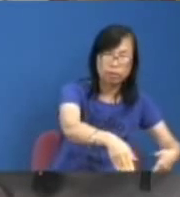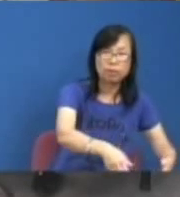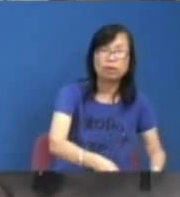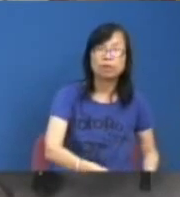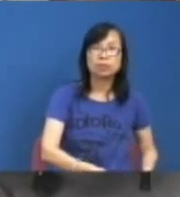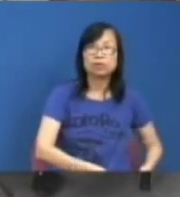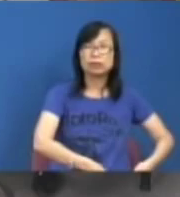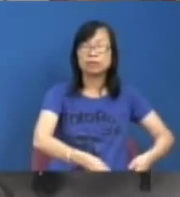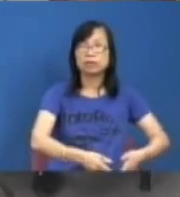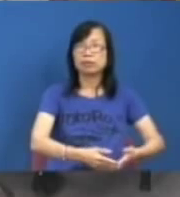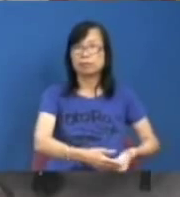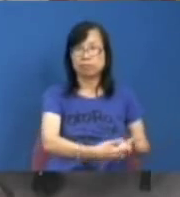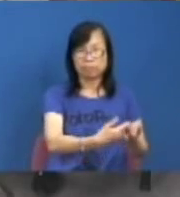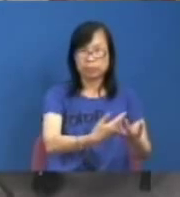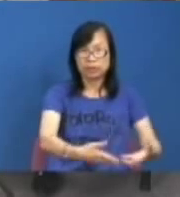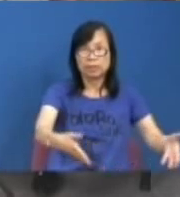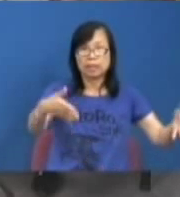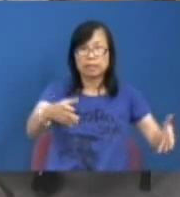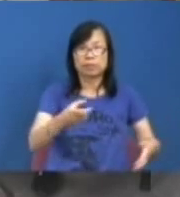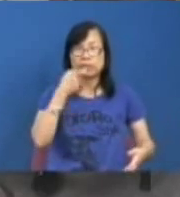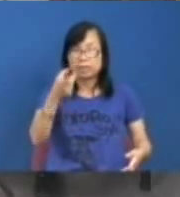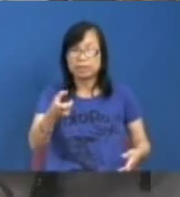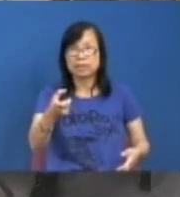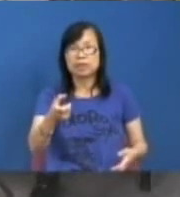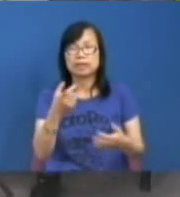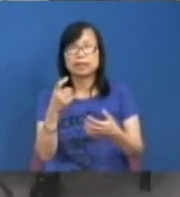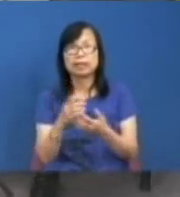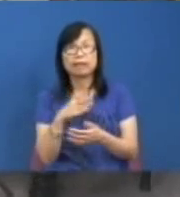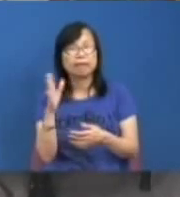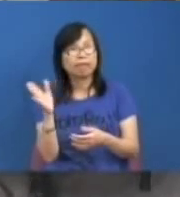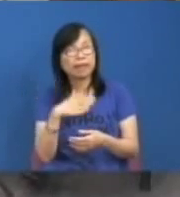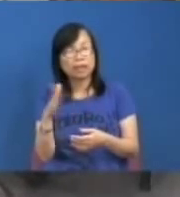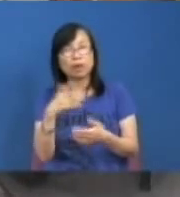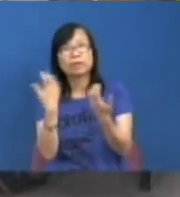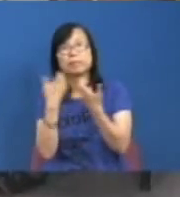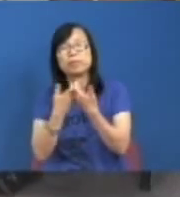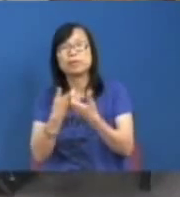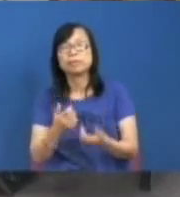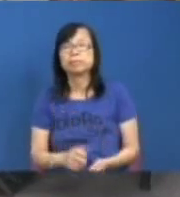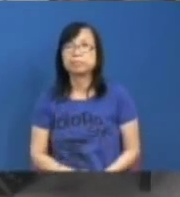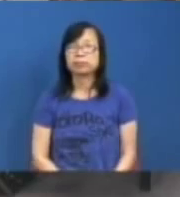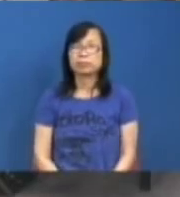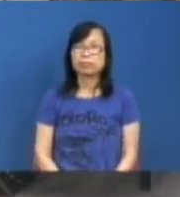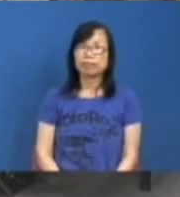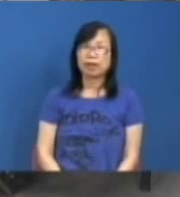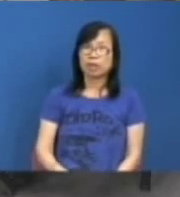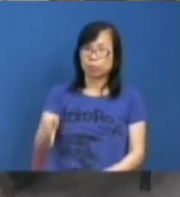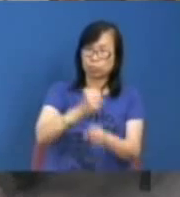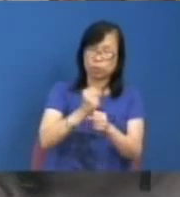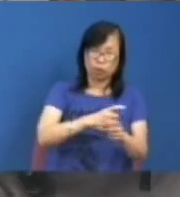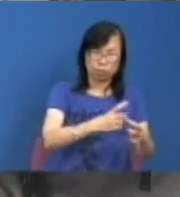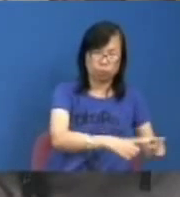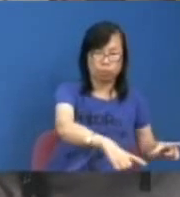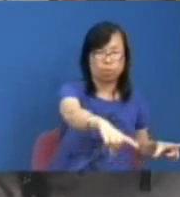大概嗰個成本大概幾多錢啊？粗略就嚇，即係等 居民朋友知道嚇。 咁佢做一個缸，你如